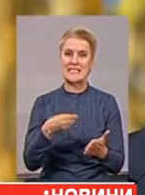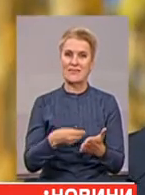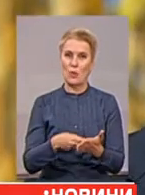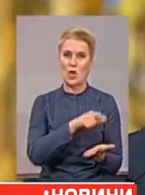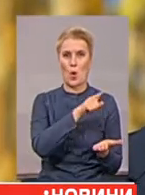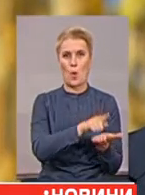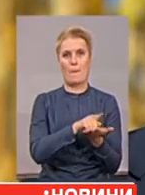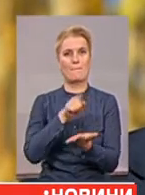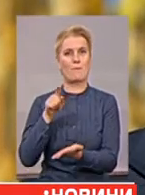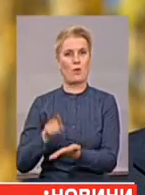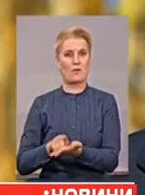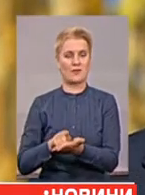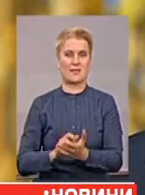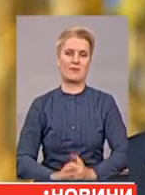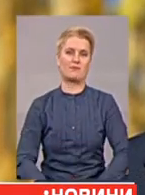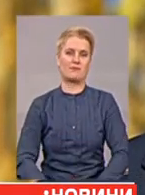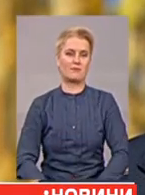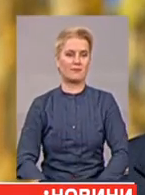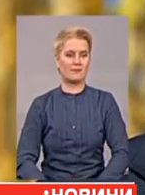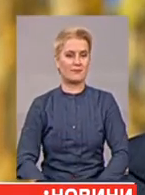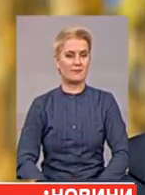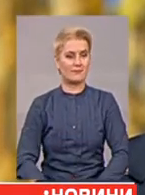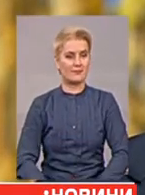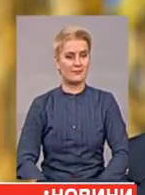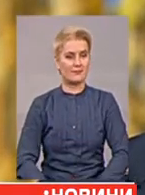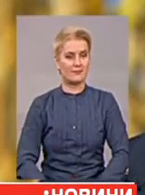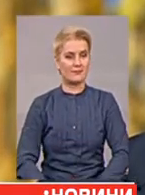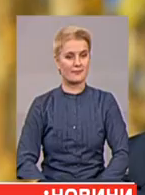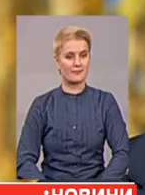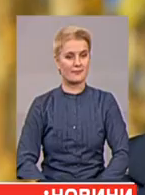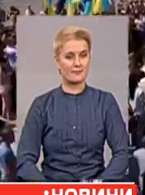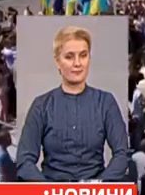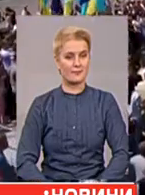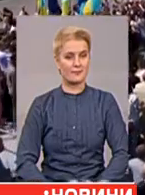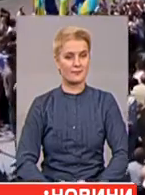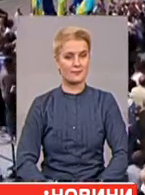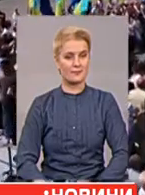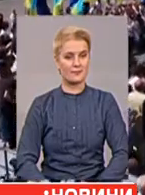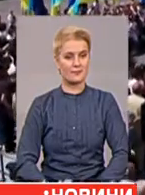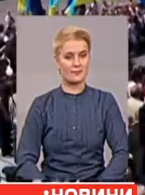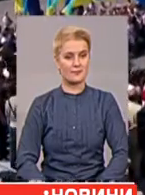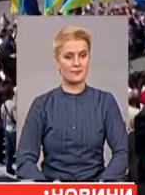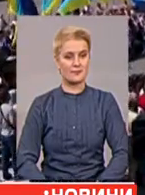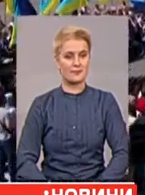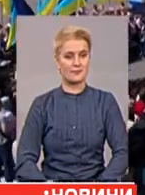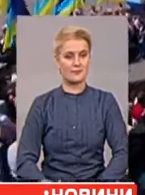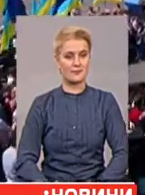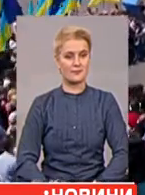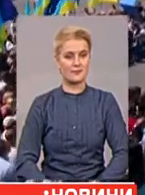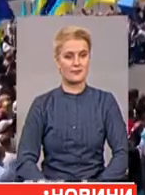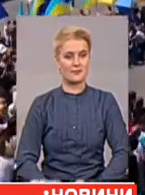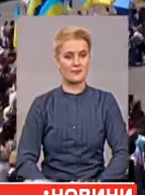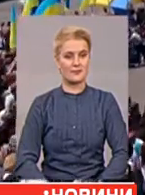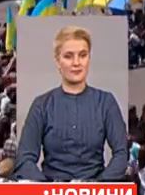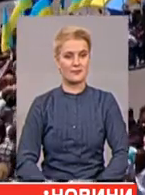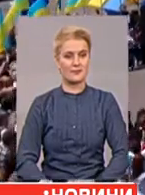попросити. Хочу вас визвати. Хочу вас пожадати, аби сте не перестали в своєму